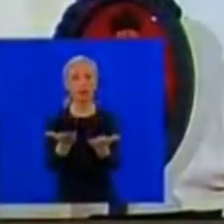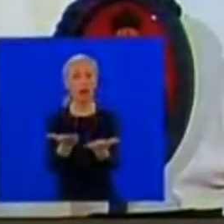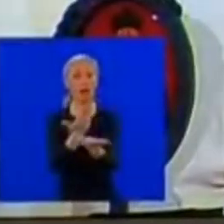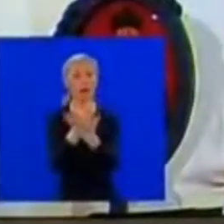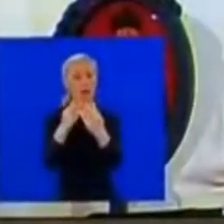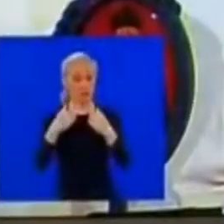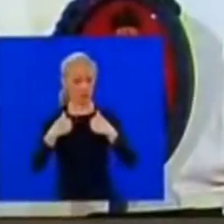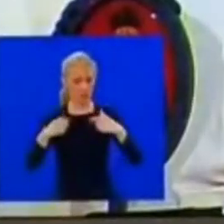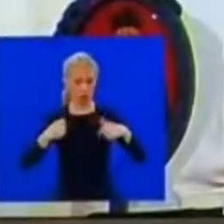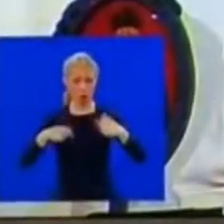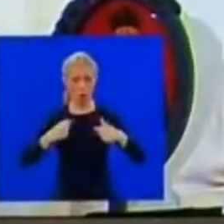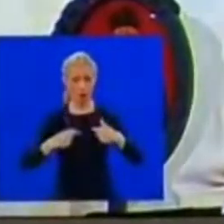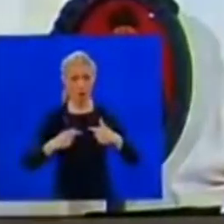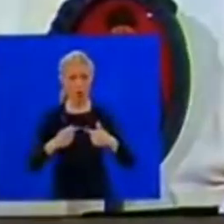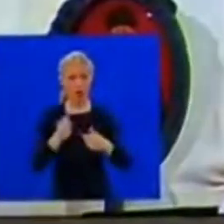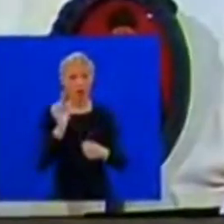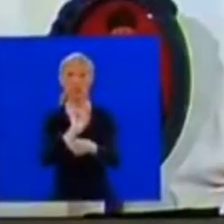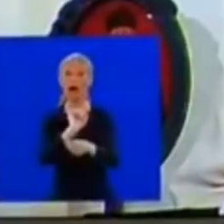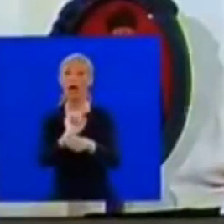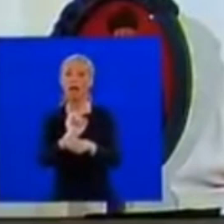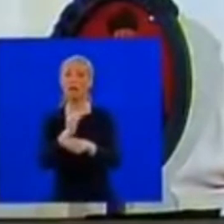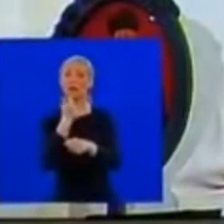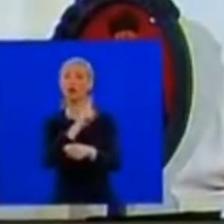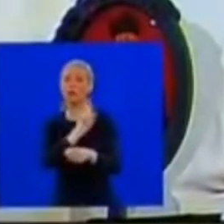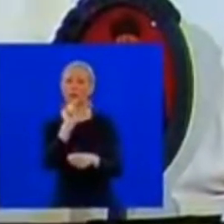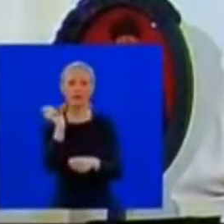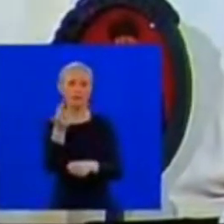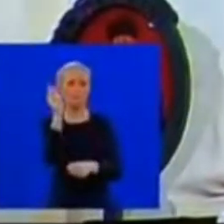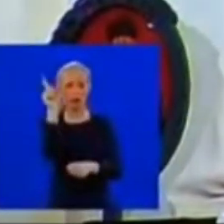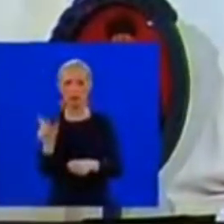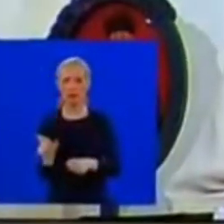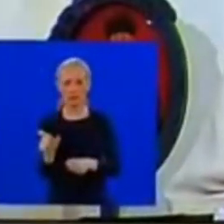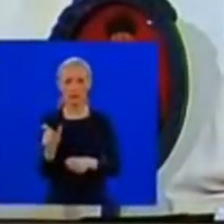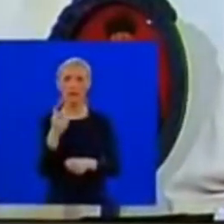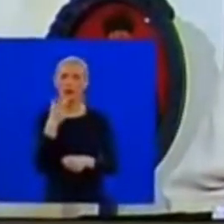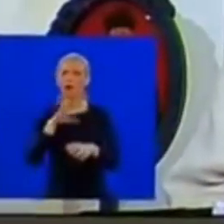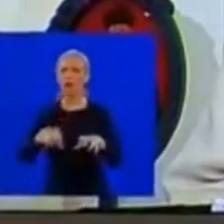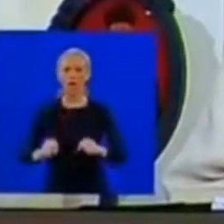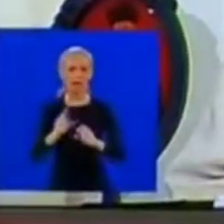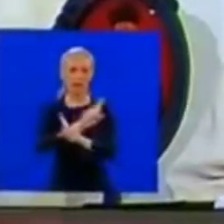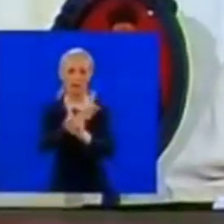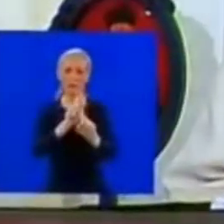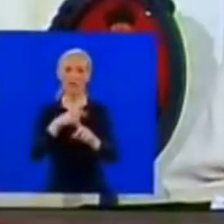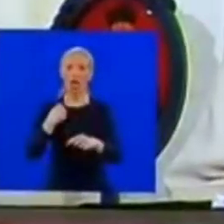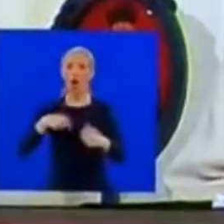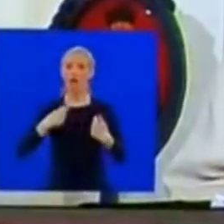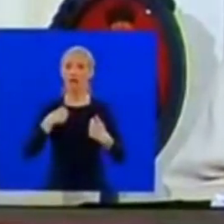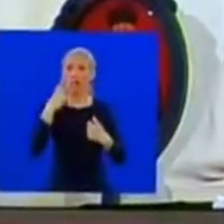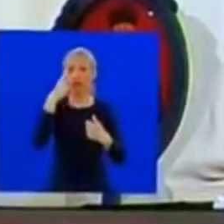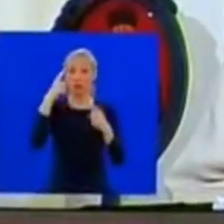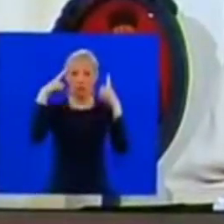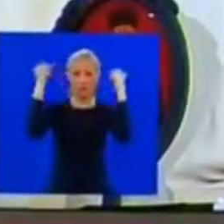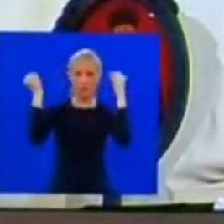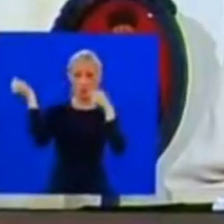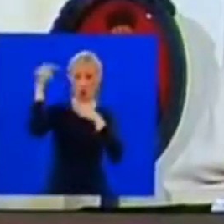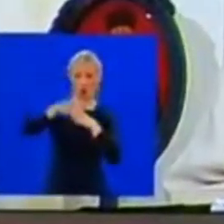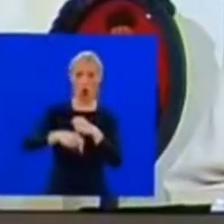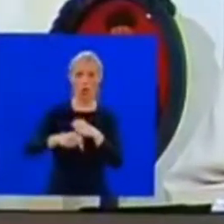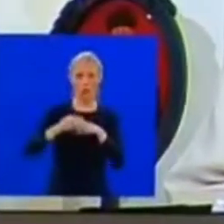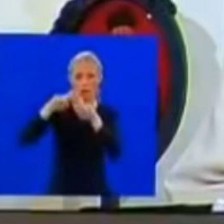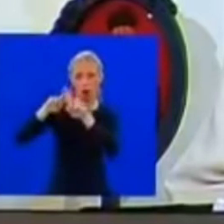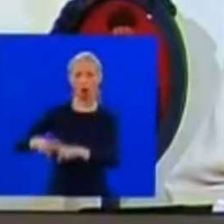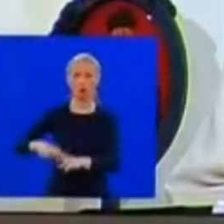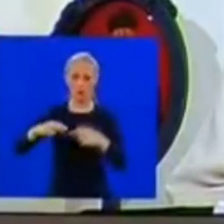ovce. Najamnik koji nije pastir i nije vlasnik ovaca, kad vidi vuka gdje dolazi,